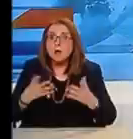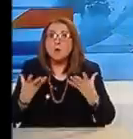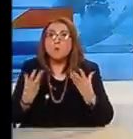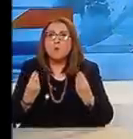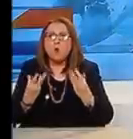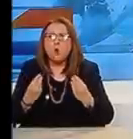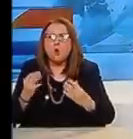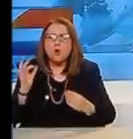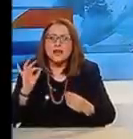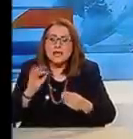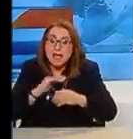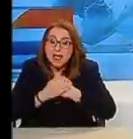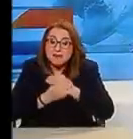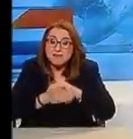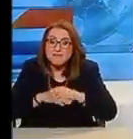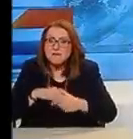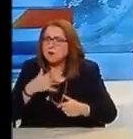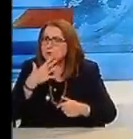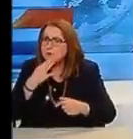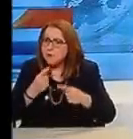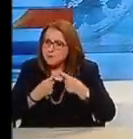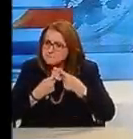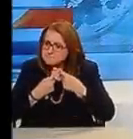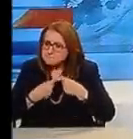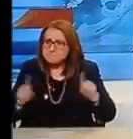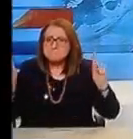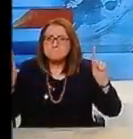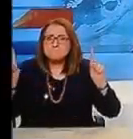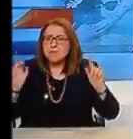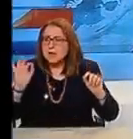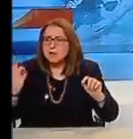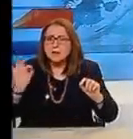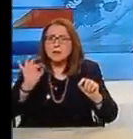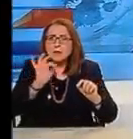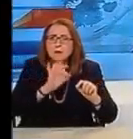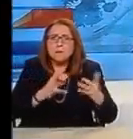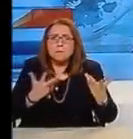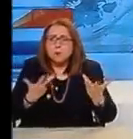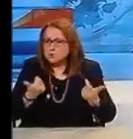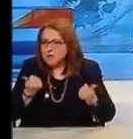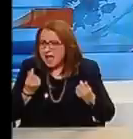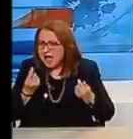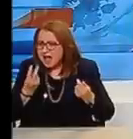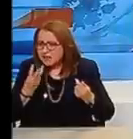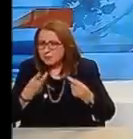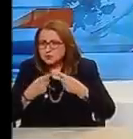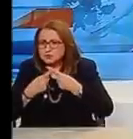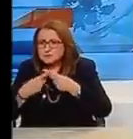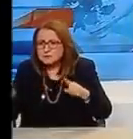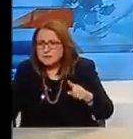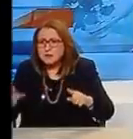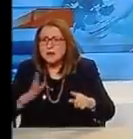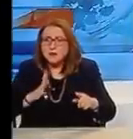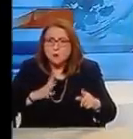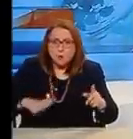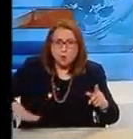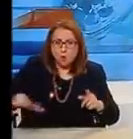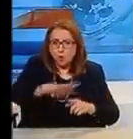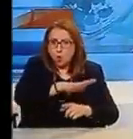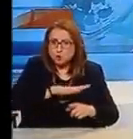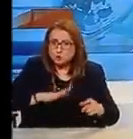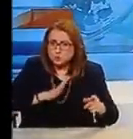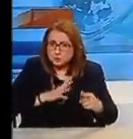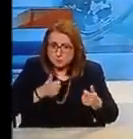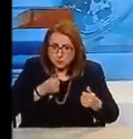επιδημιολογικό ενδιαφέρον λόγω ιδιομορφίας τοπικής διασποράς και της σχέσης του αριθμού των κρουσμάτων με τον αριθμό του πραγματικού γενικού πληθυσμού του